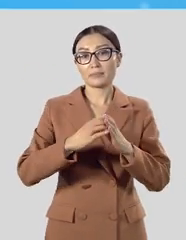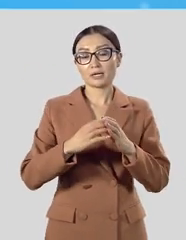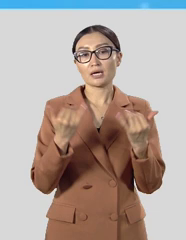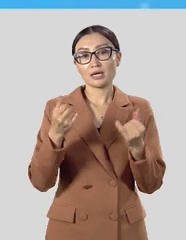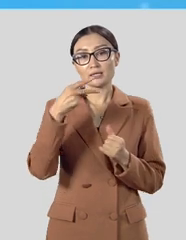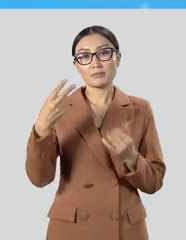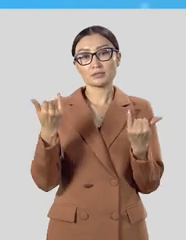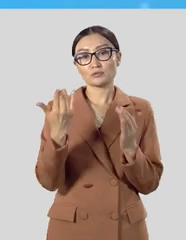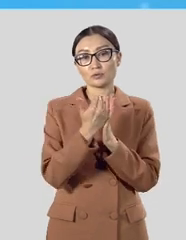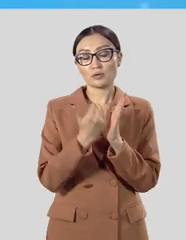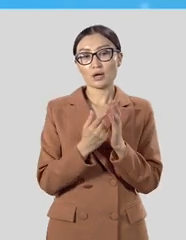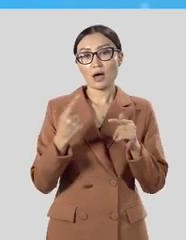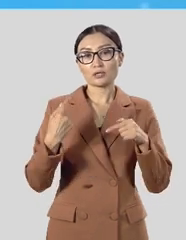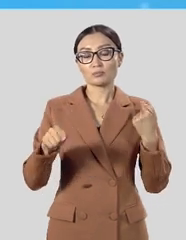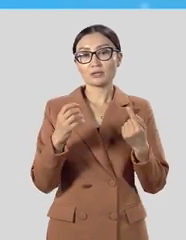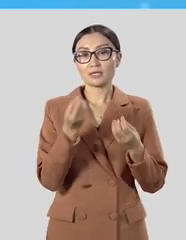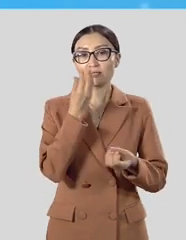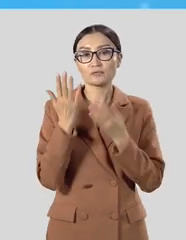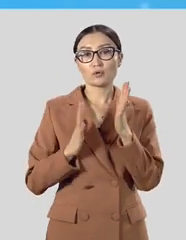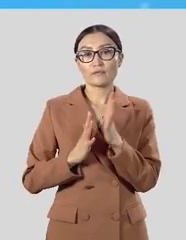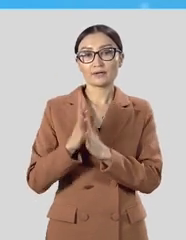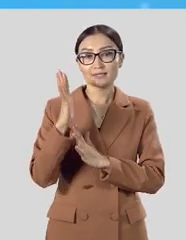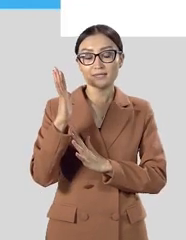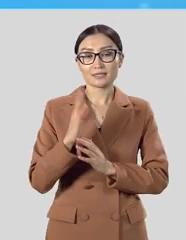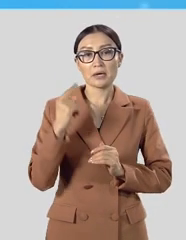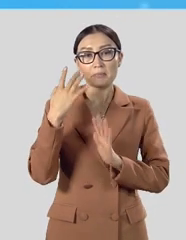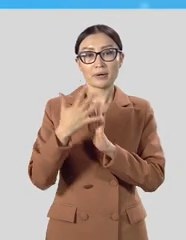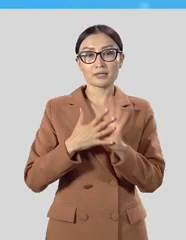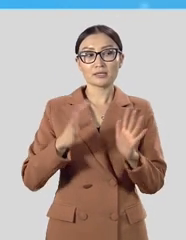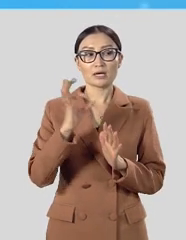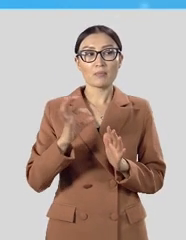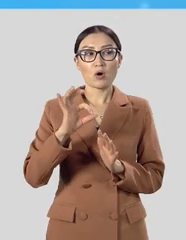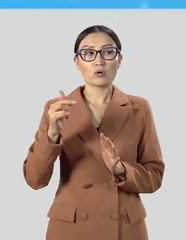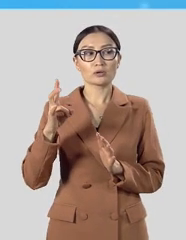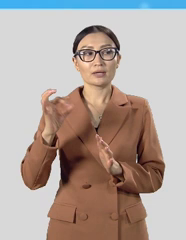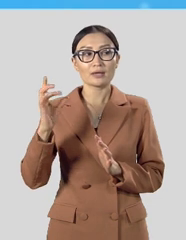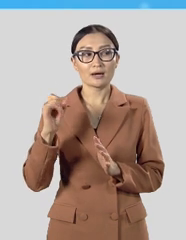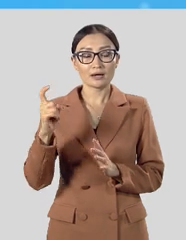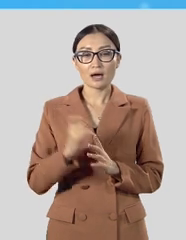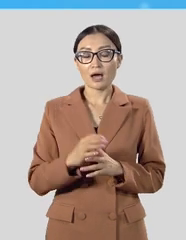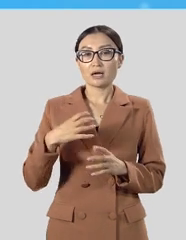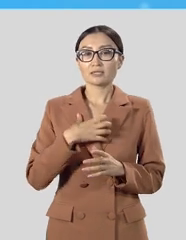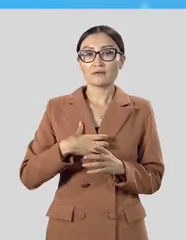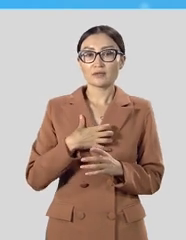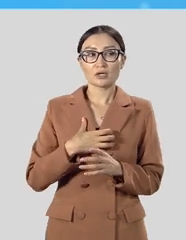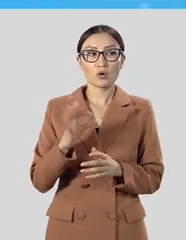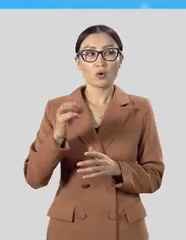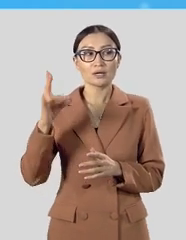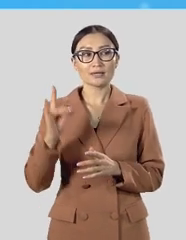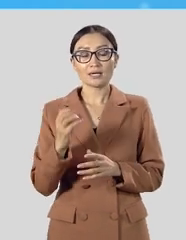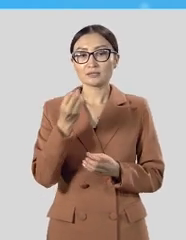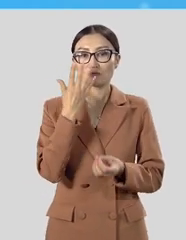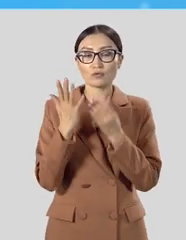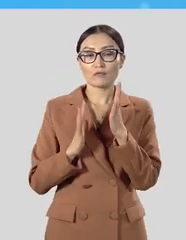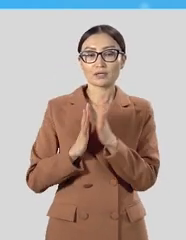сегодняшнего урока – особенности цветковых растений, понятие об органах, основные органы цветковых растений, приборы